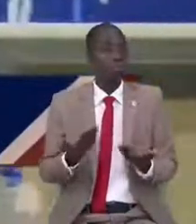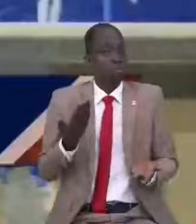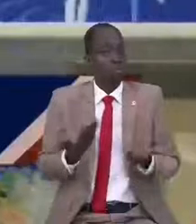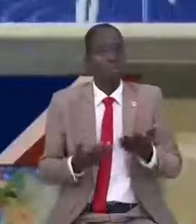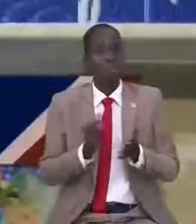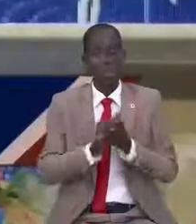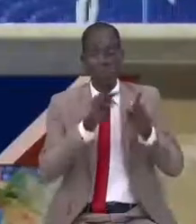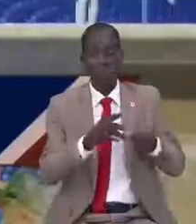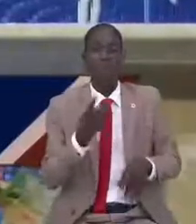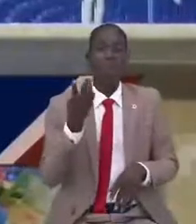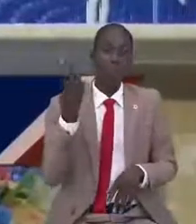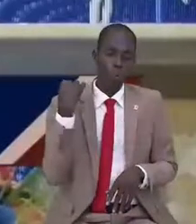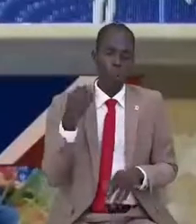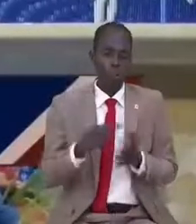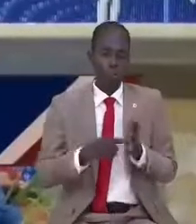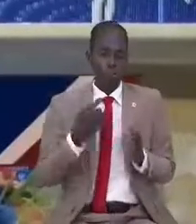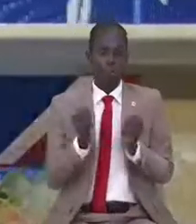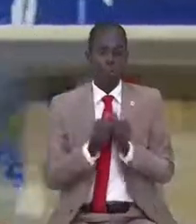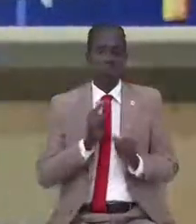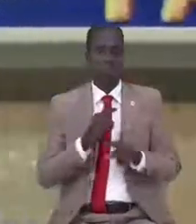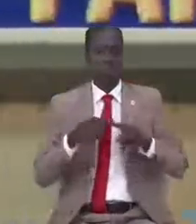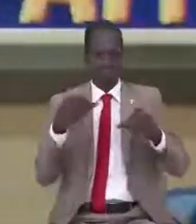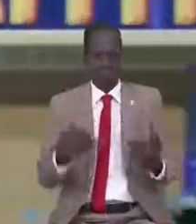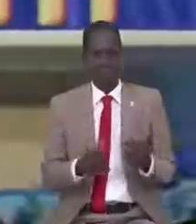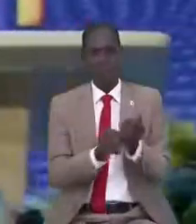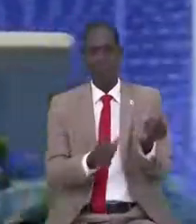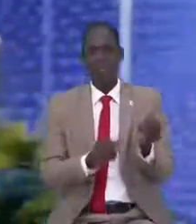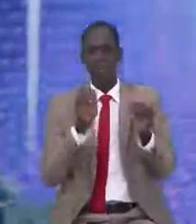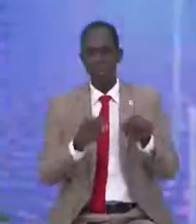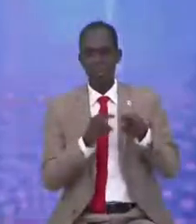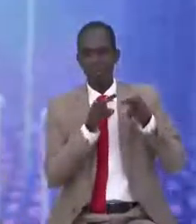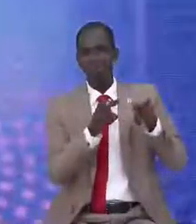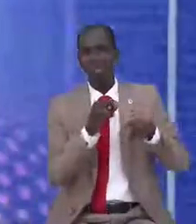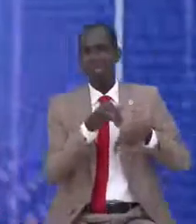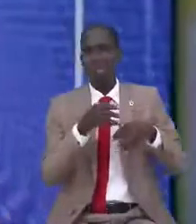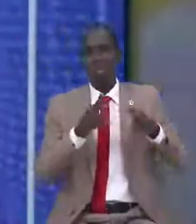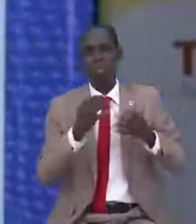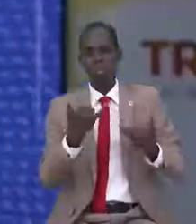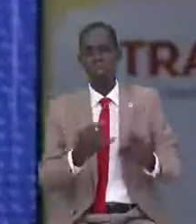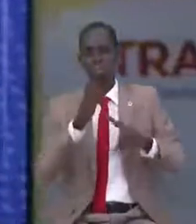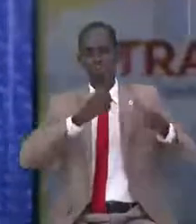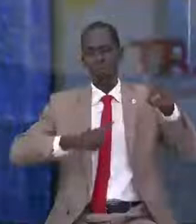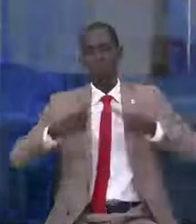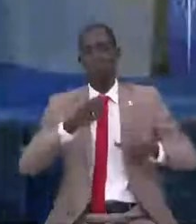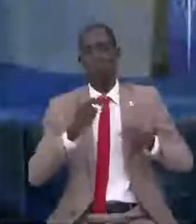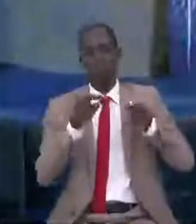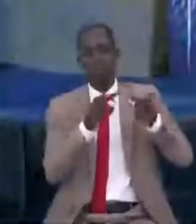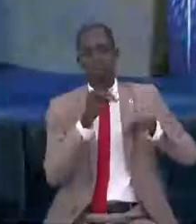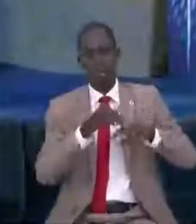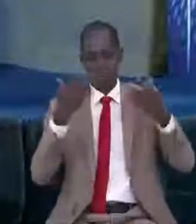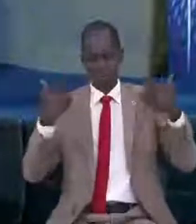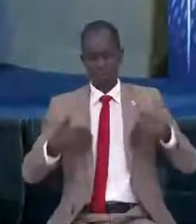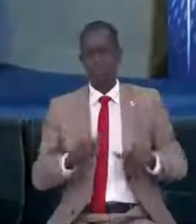quoiqu'il fût l'un d'entre nous, et maintenant rétrograde, on peut le dire par son